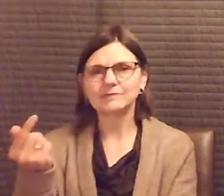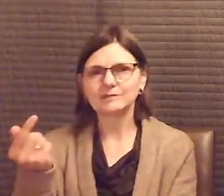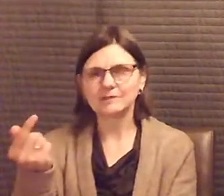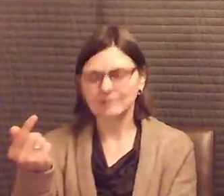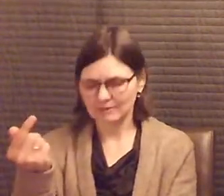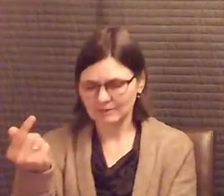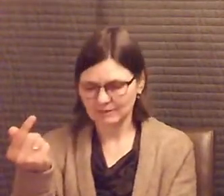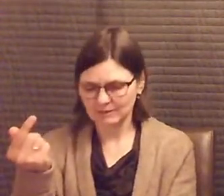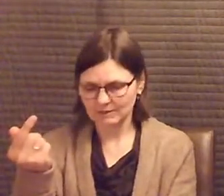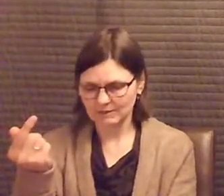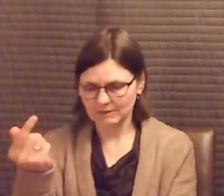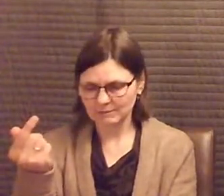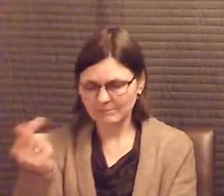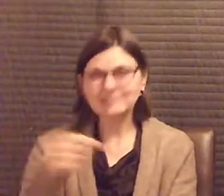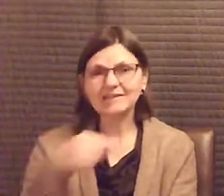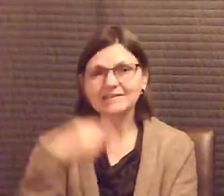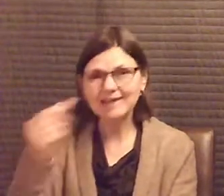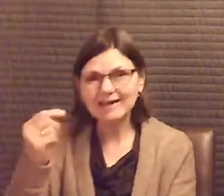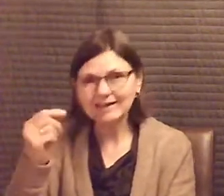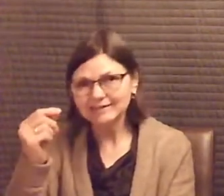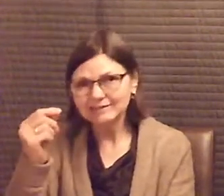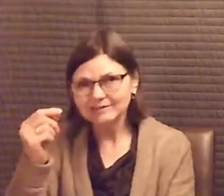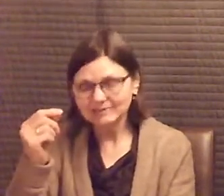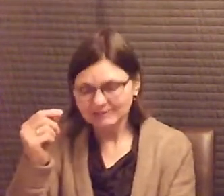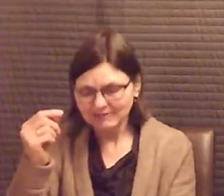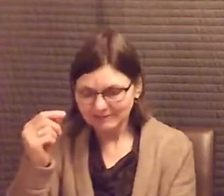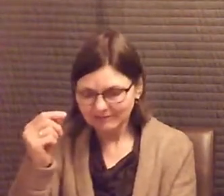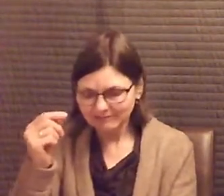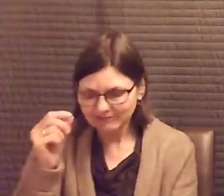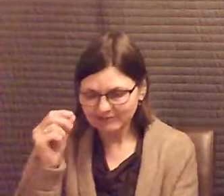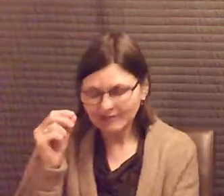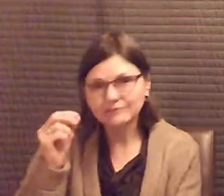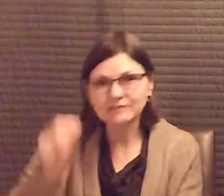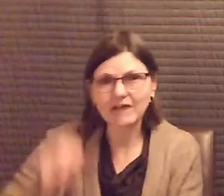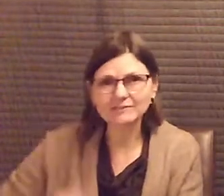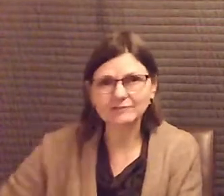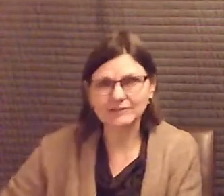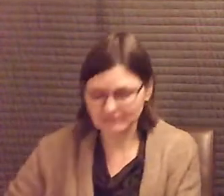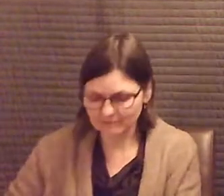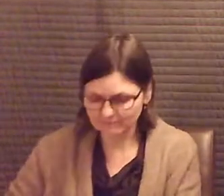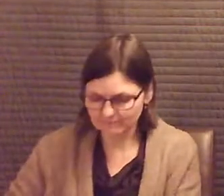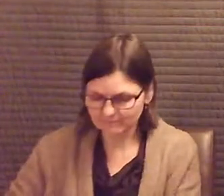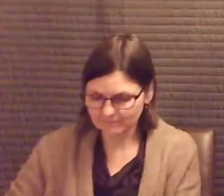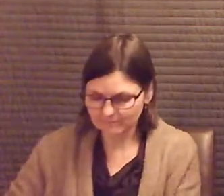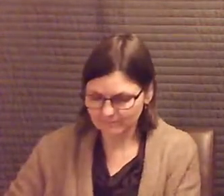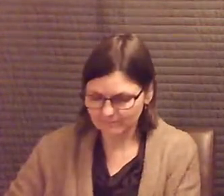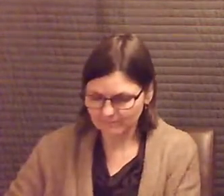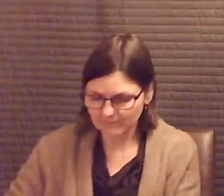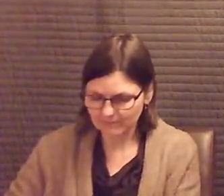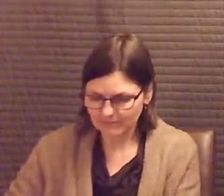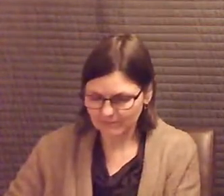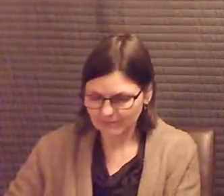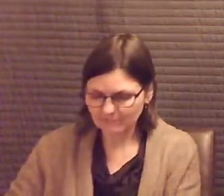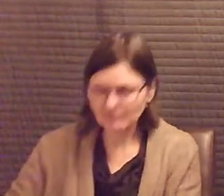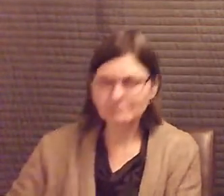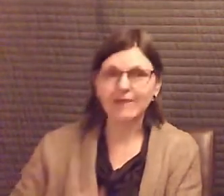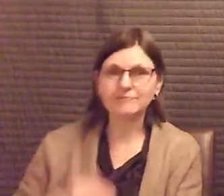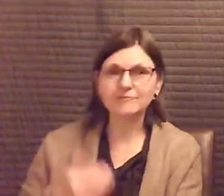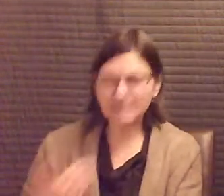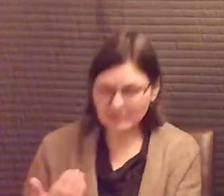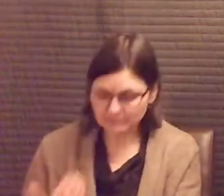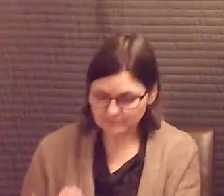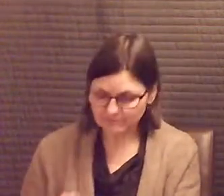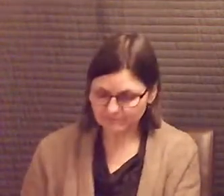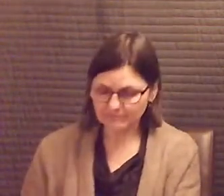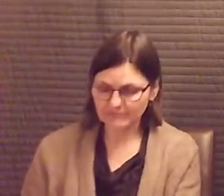wat mijn echte naam maar meteen daarna vers voor die staat dit is 48 uur hoe rejex mee mimei